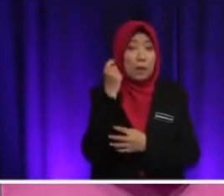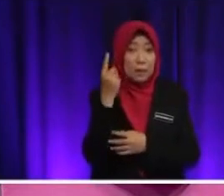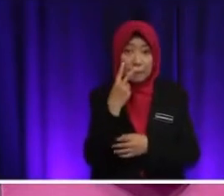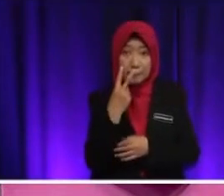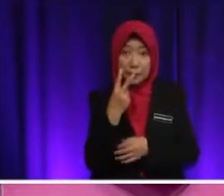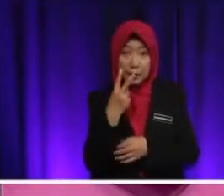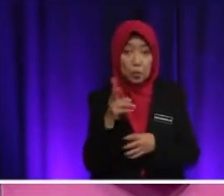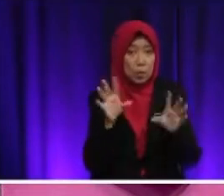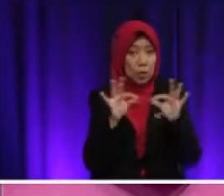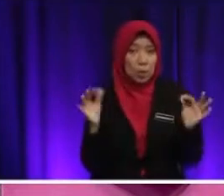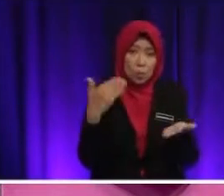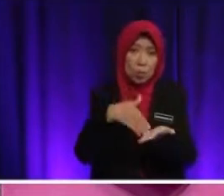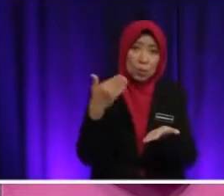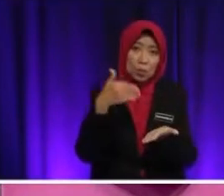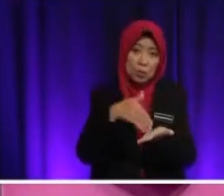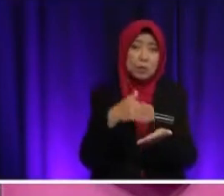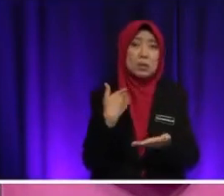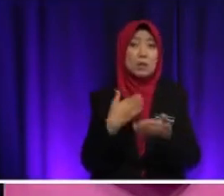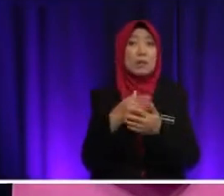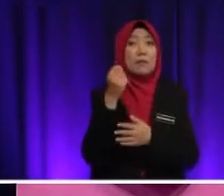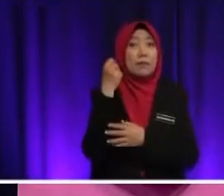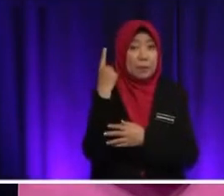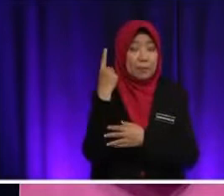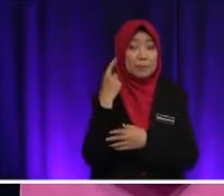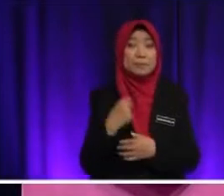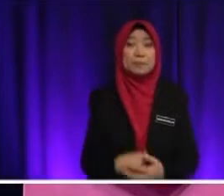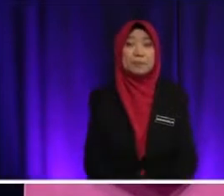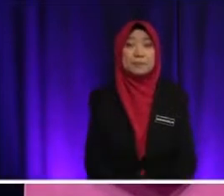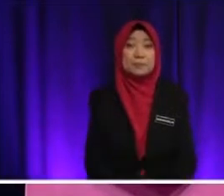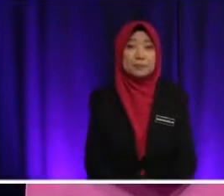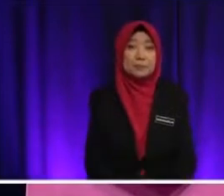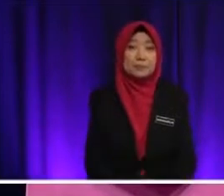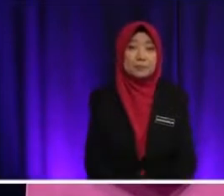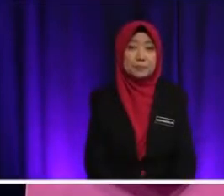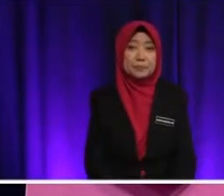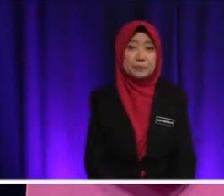Betul. Sampai betul-betul boleh baca. Okey, kita akan tengok dekat sini ya.